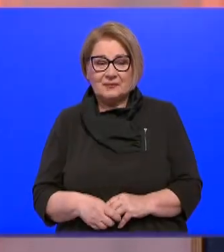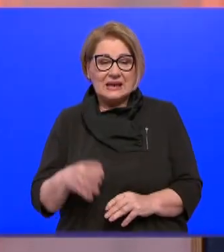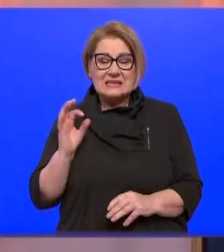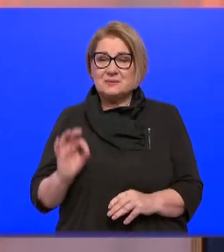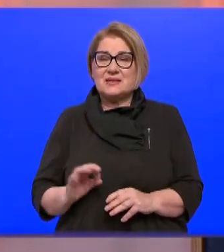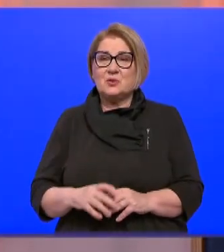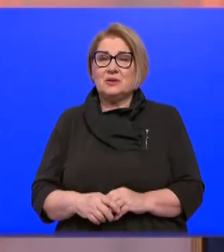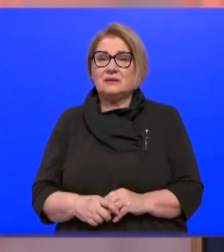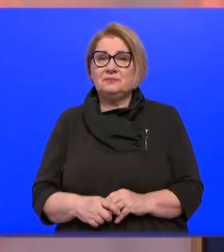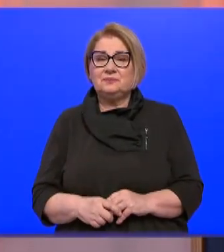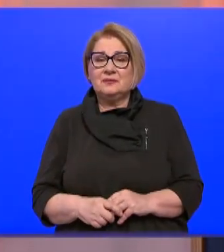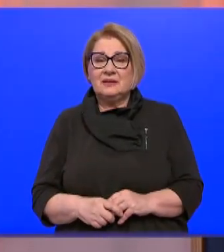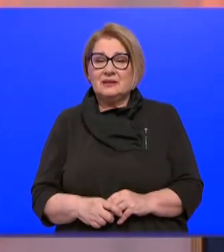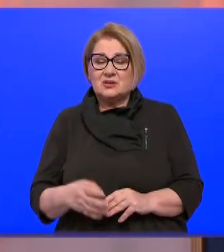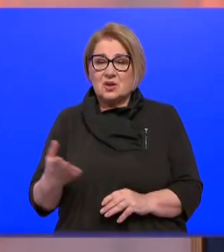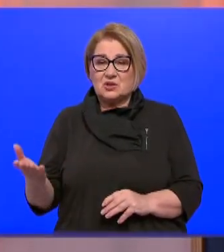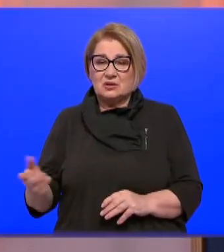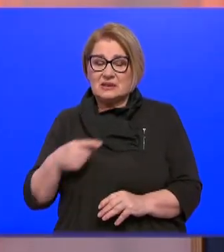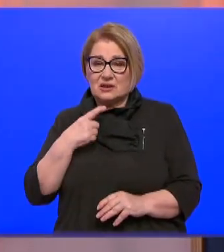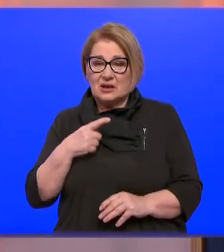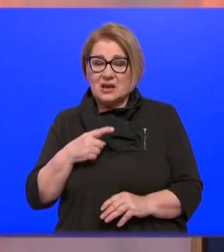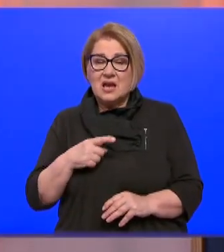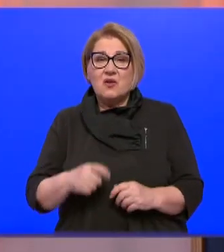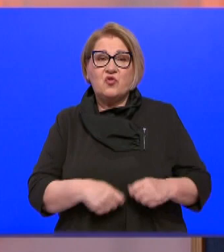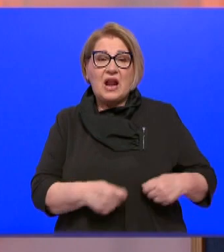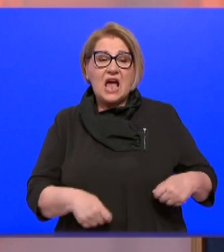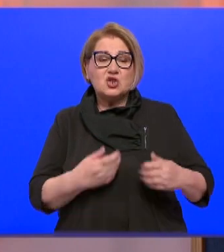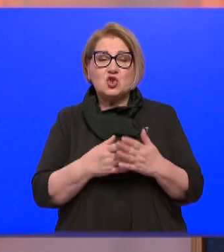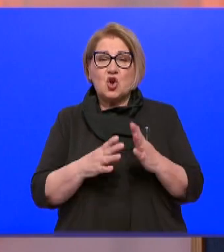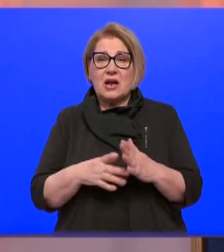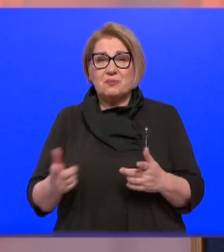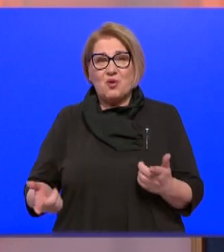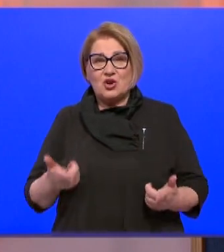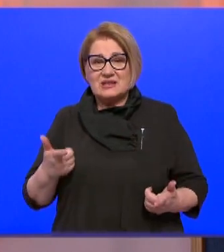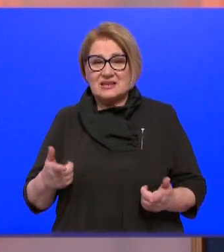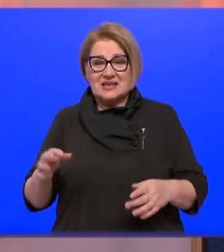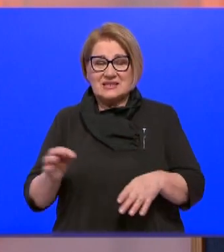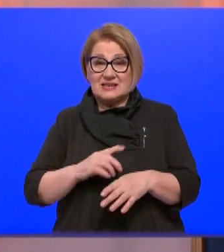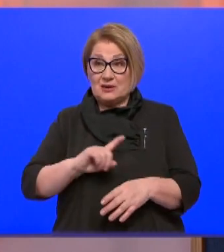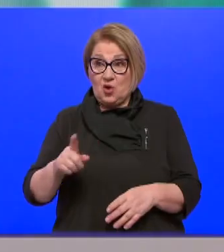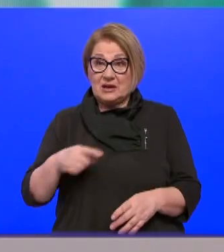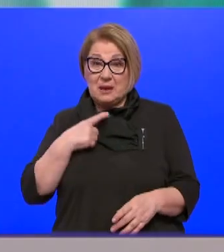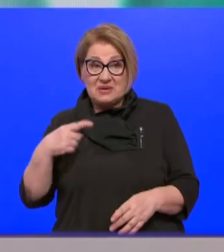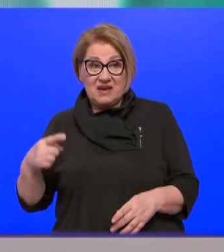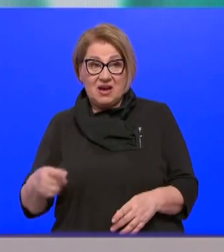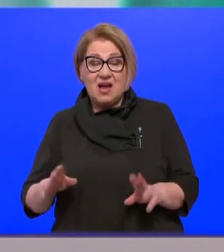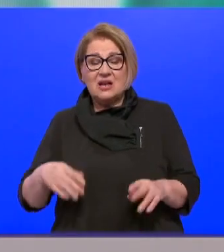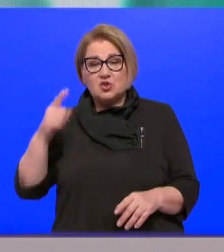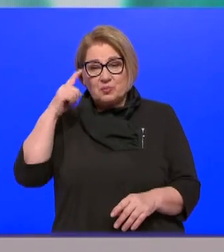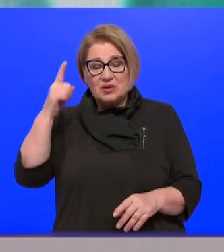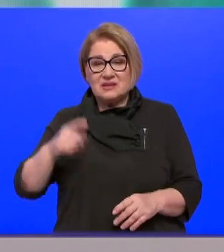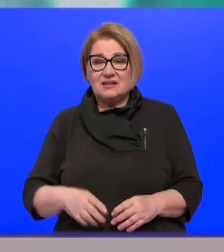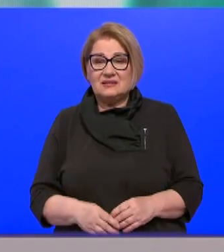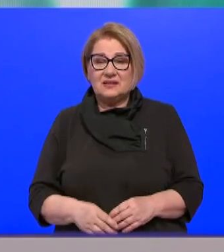Sigurna sam da je, s obzirom da ste ga spomenuli, Frazoran isto ponosan i sretan. On ne pjeva, ali samo ću podsjetiti,